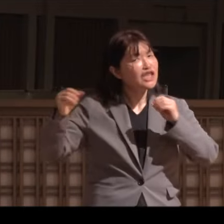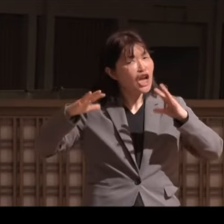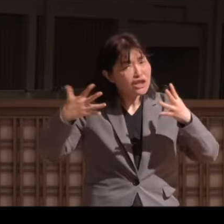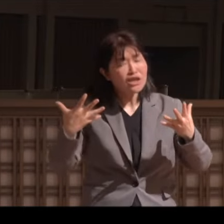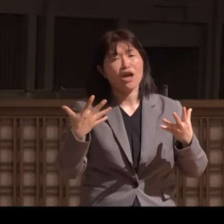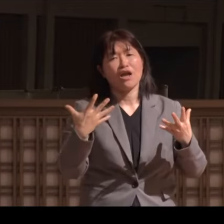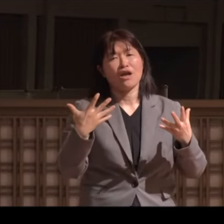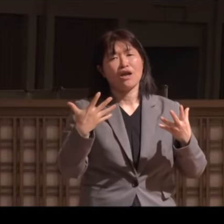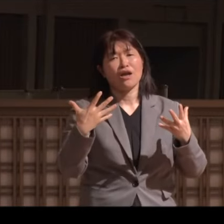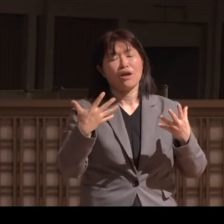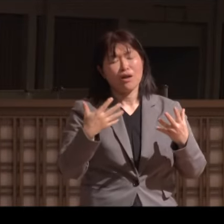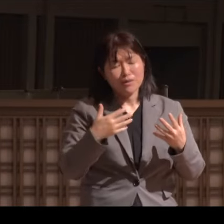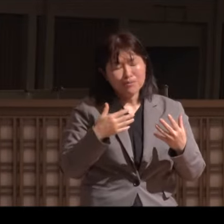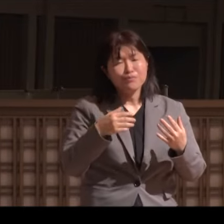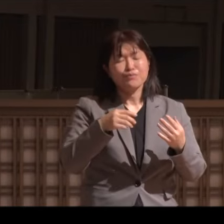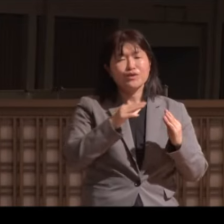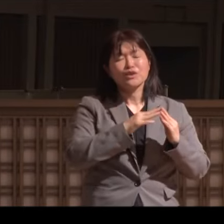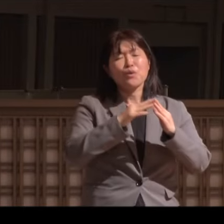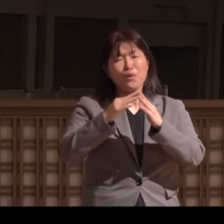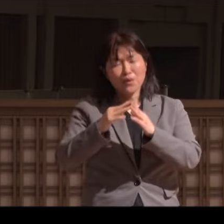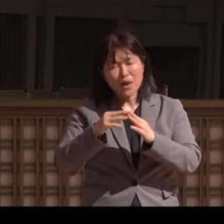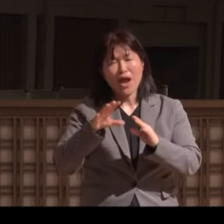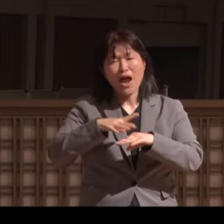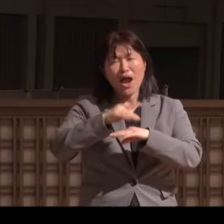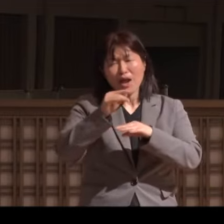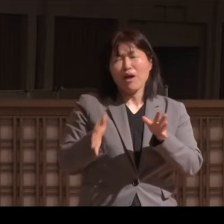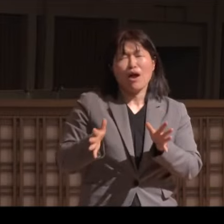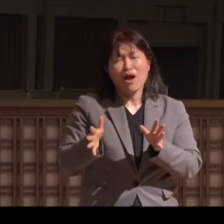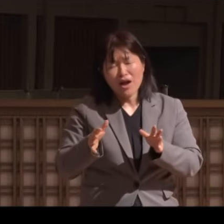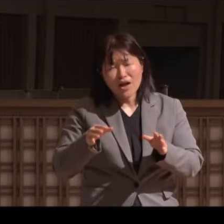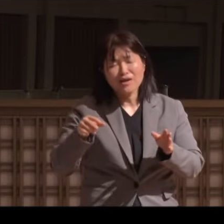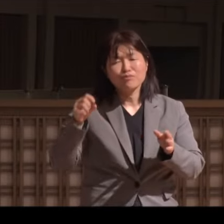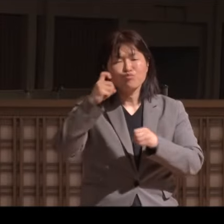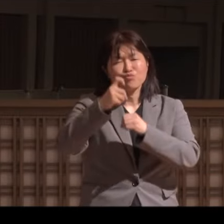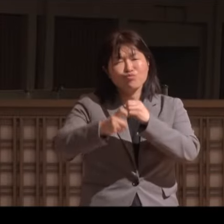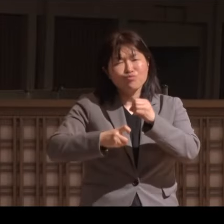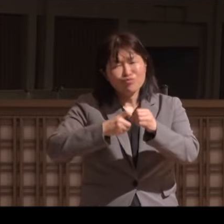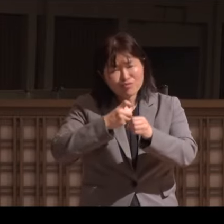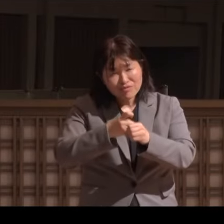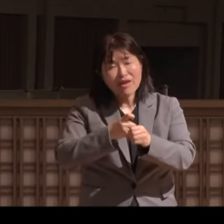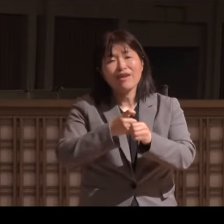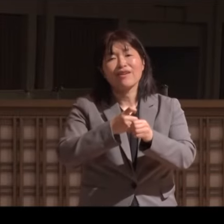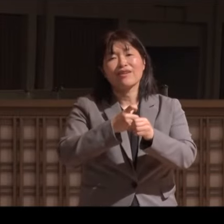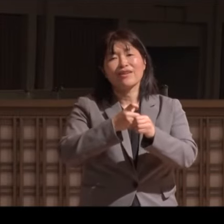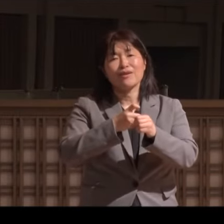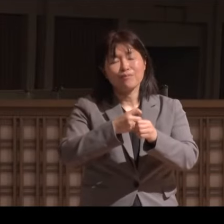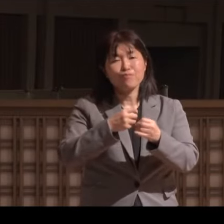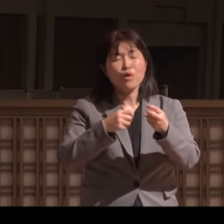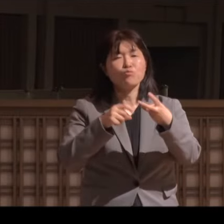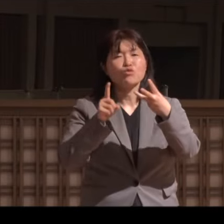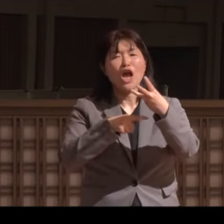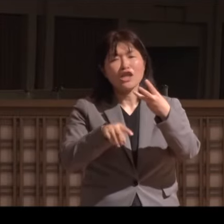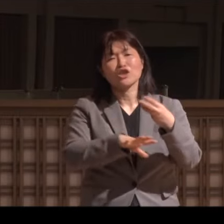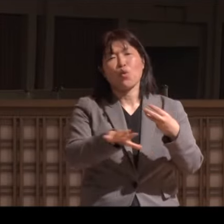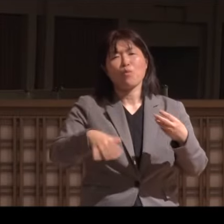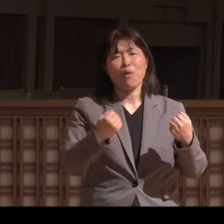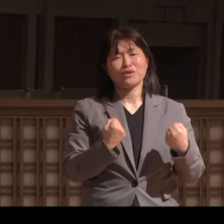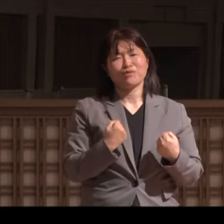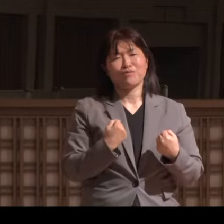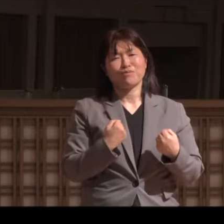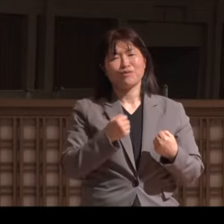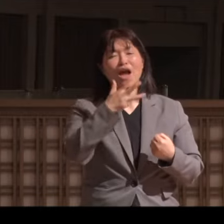もいないような形で広島に引っ越してきましたまそこから今も10年の月日が経ち3人の子供がいるんですけれど